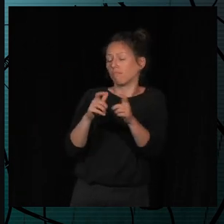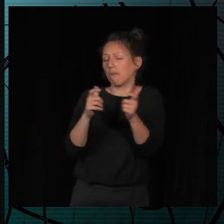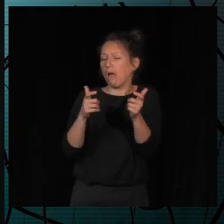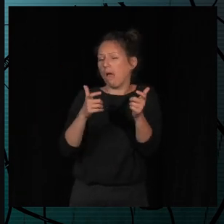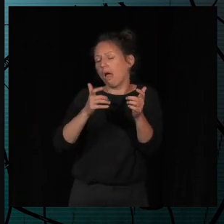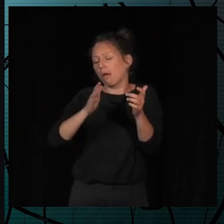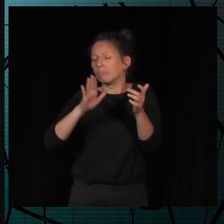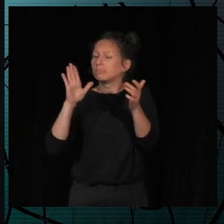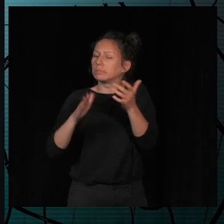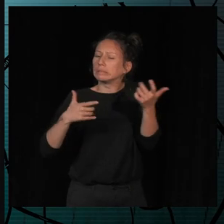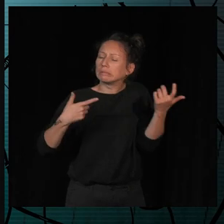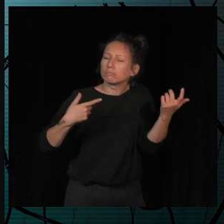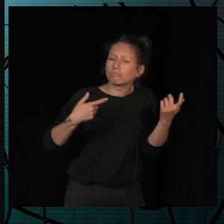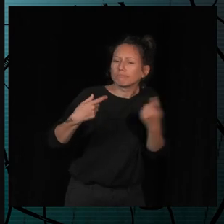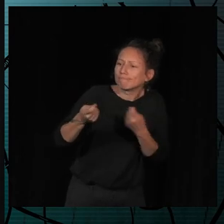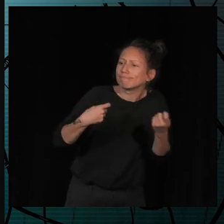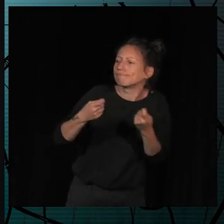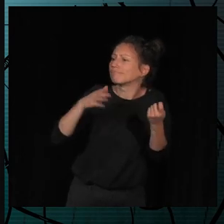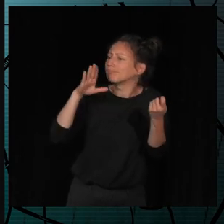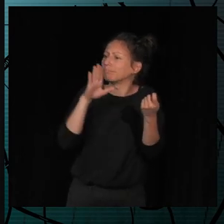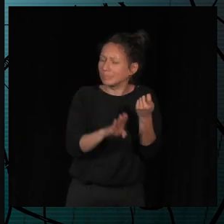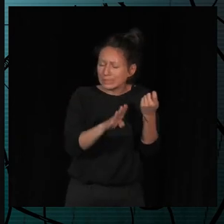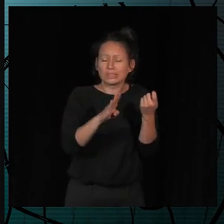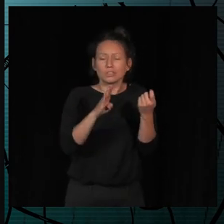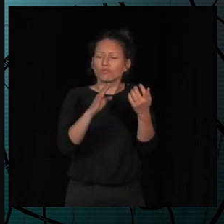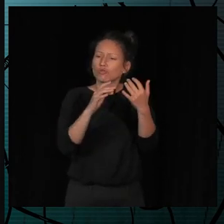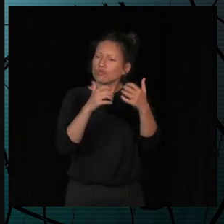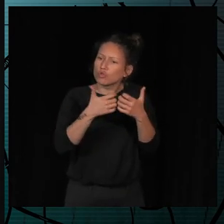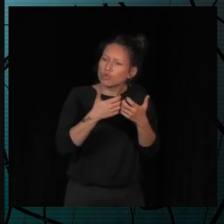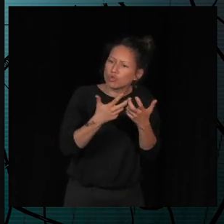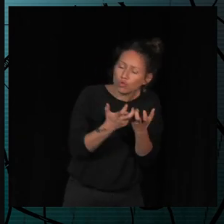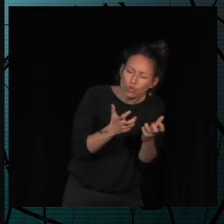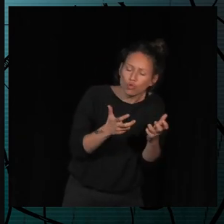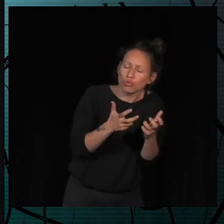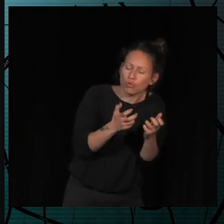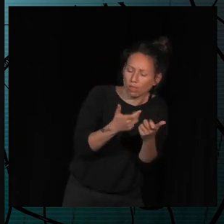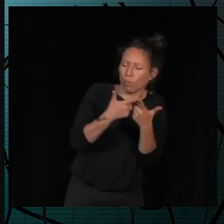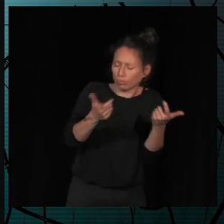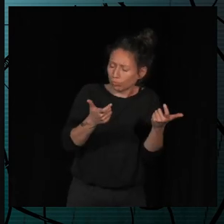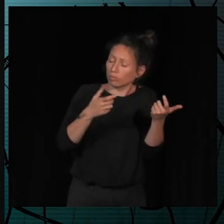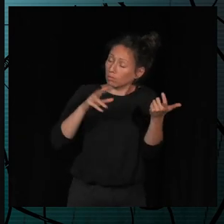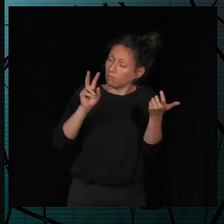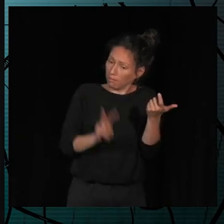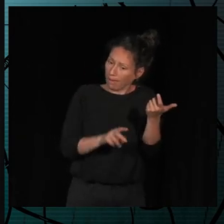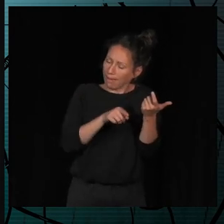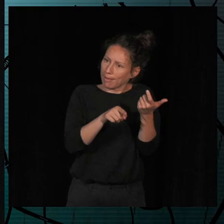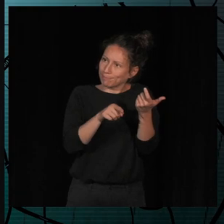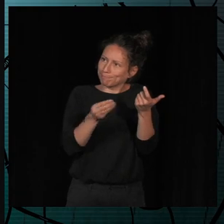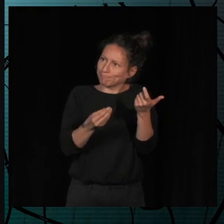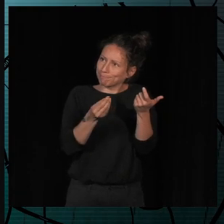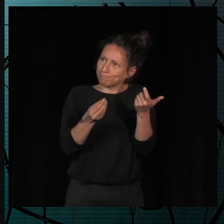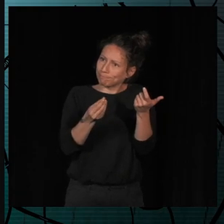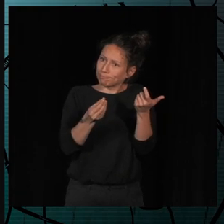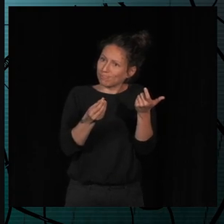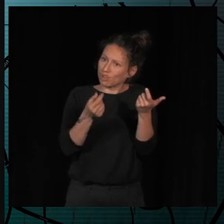ont une part de responsabilité dans la manière dont ce qu'il crée peut entraîner des et je